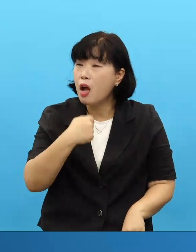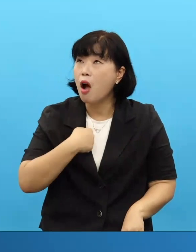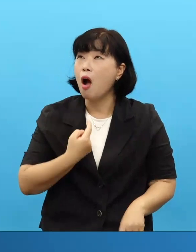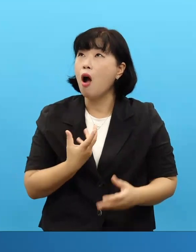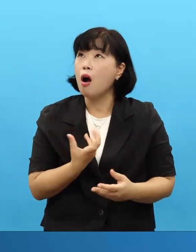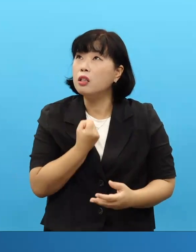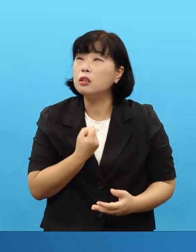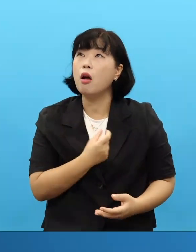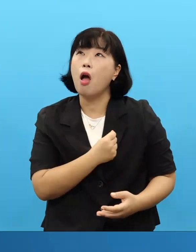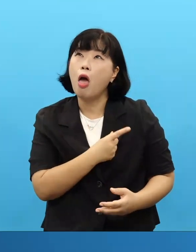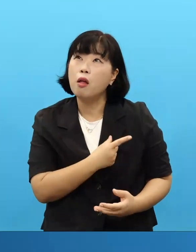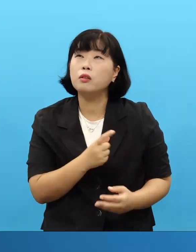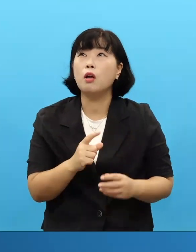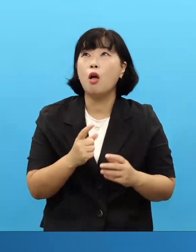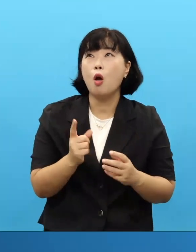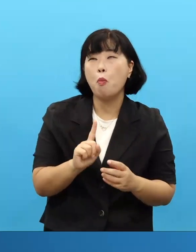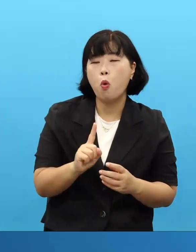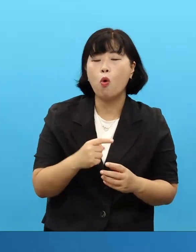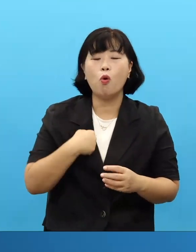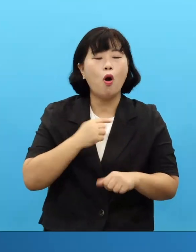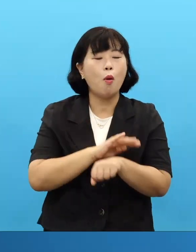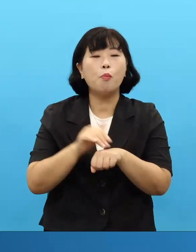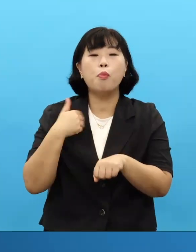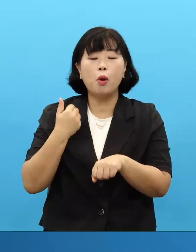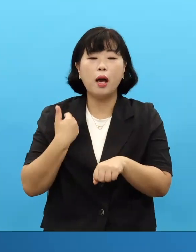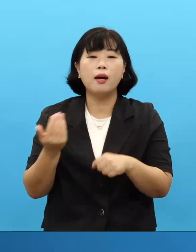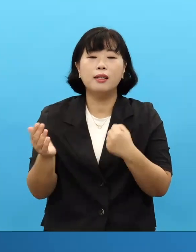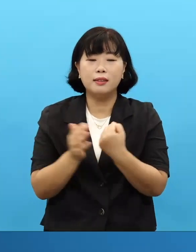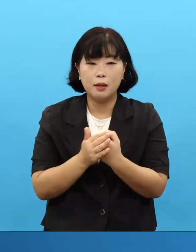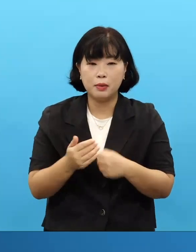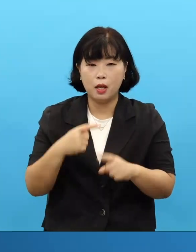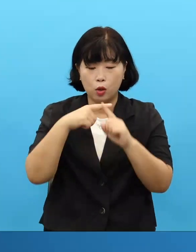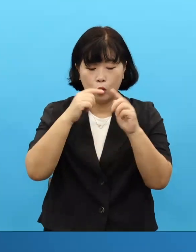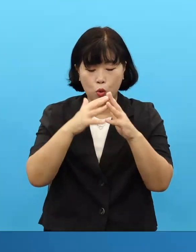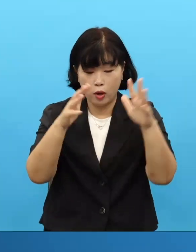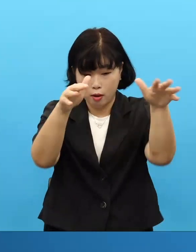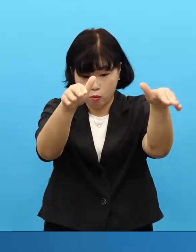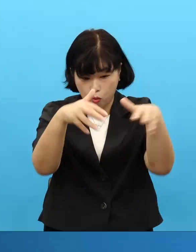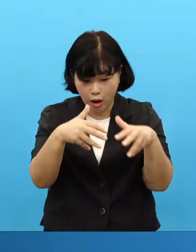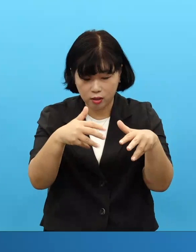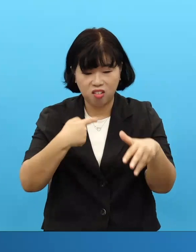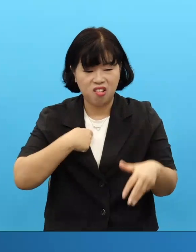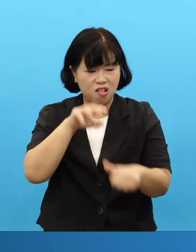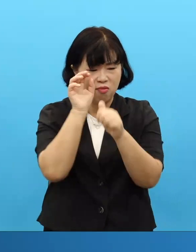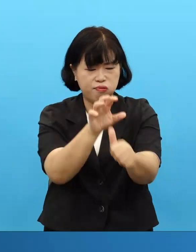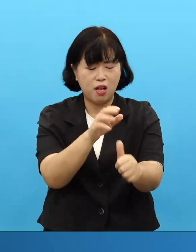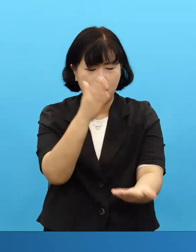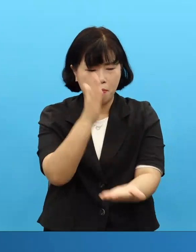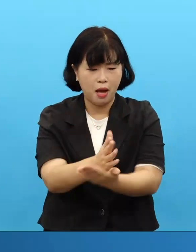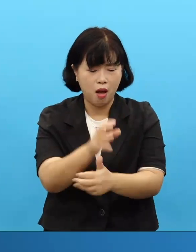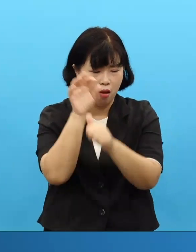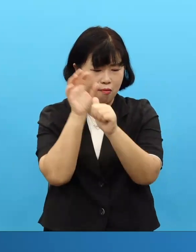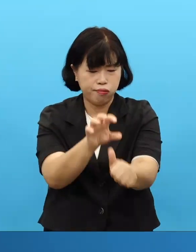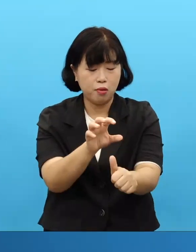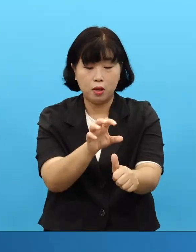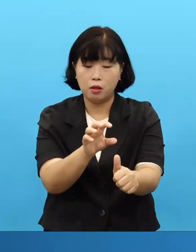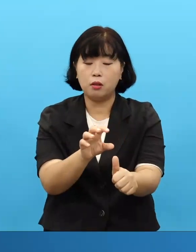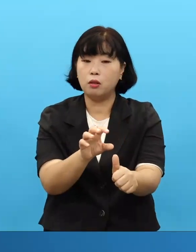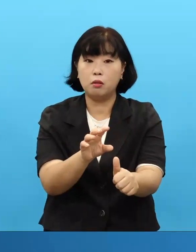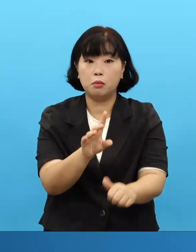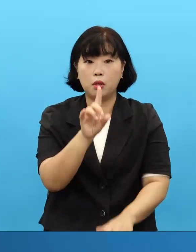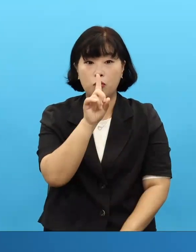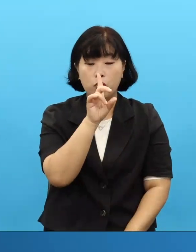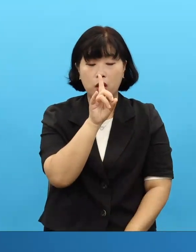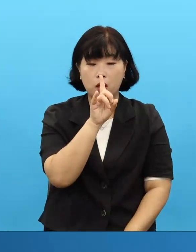모르고 있는 거죠. How can they know? They're unaware. 그걸 우리 부모님이나 교회가 어른들이 제한시키버리면 안 돼요. But if their parents, the church, or adults try to limit